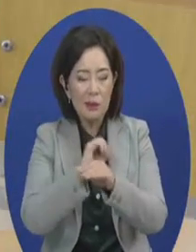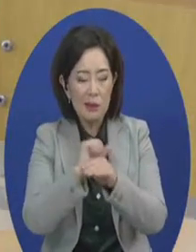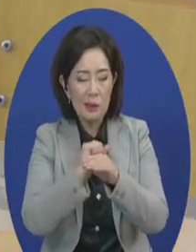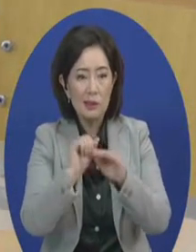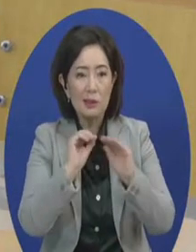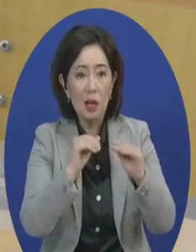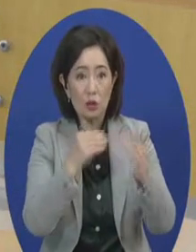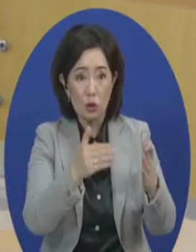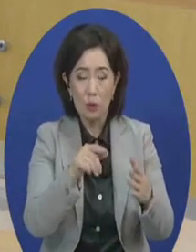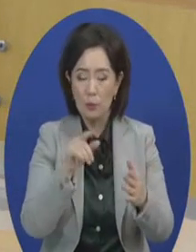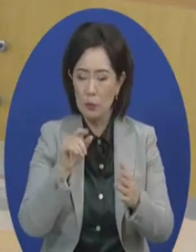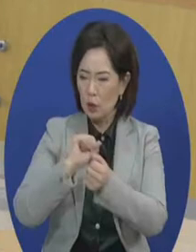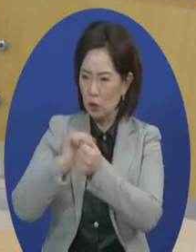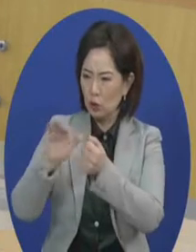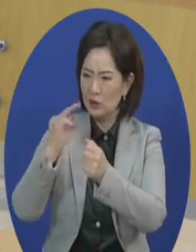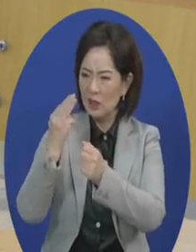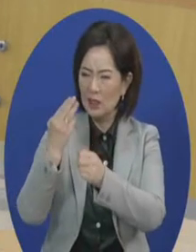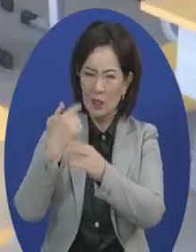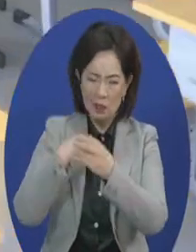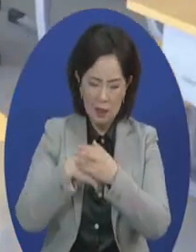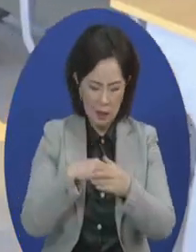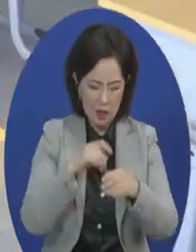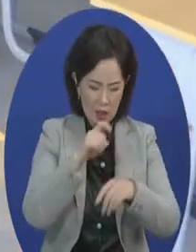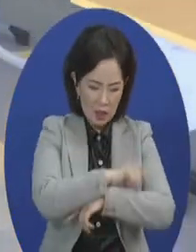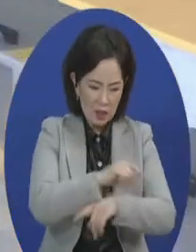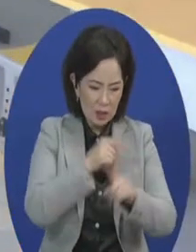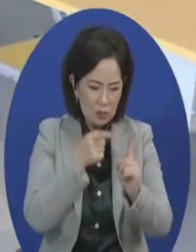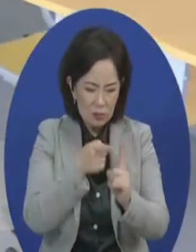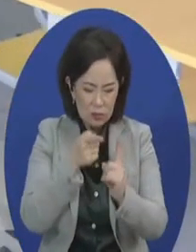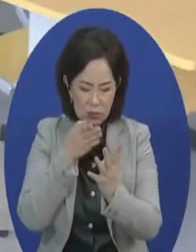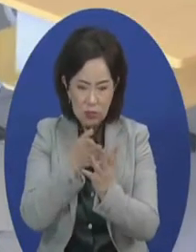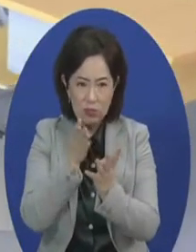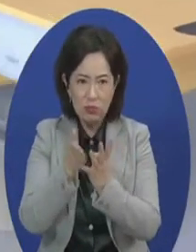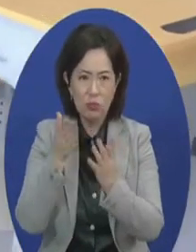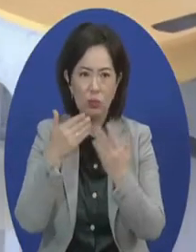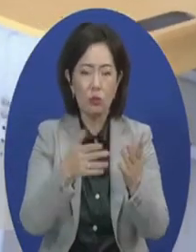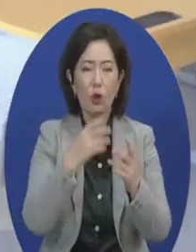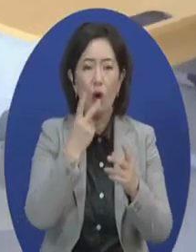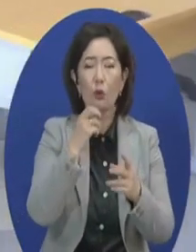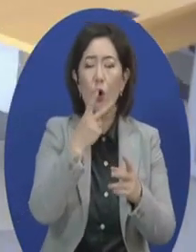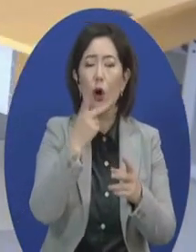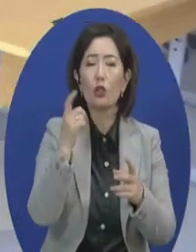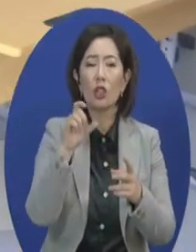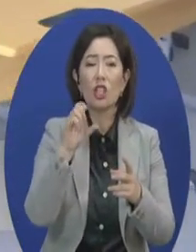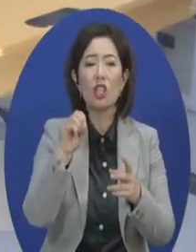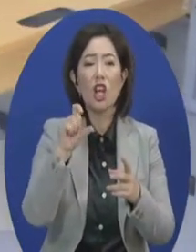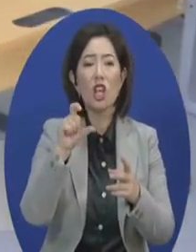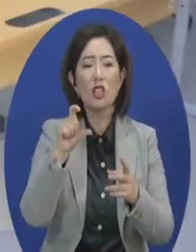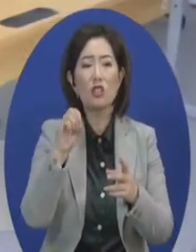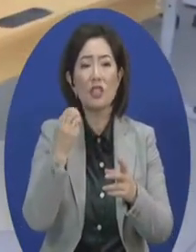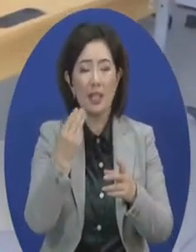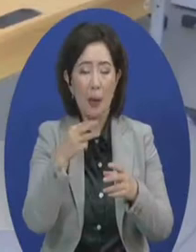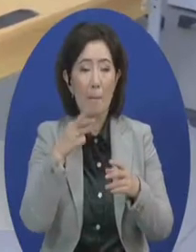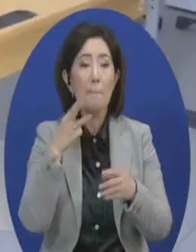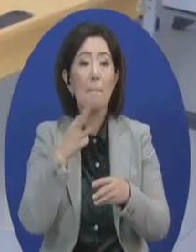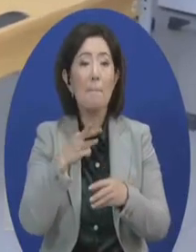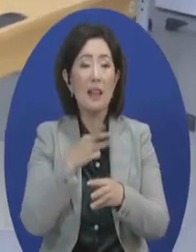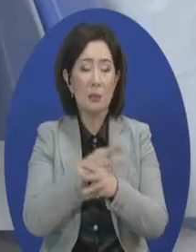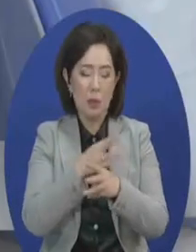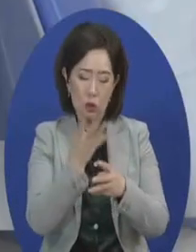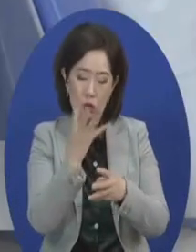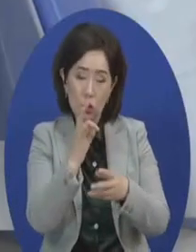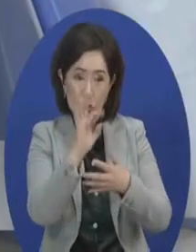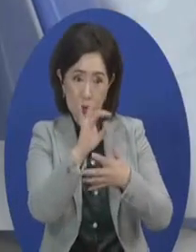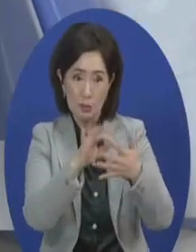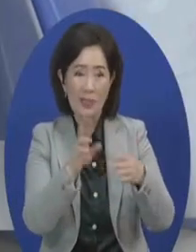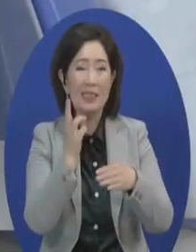хичээлсэн учраас төгсөлтийн шалгалтын даалгаврын агуулгыг хичээл бүрээр нь гаргаж өгчээ. Жишээ нь 2021 оны эсэлтийн ерөнхий шалгалтын математикийн шалгалт 40